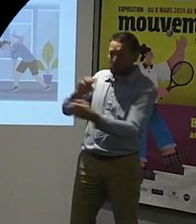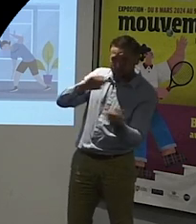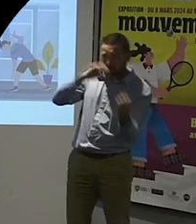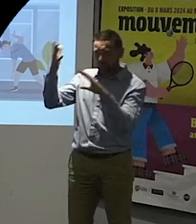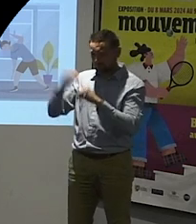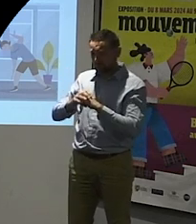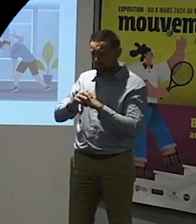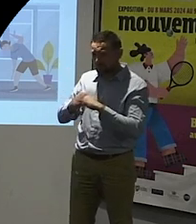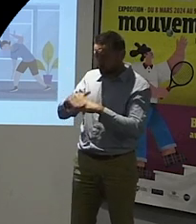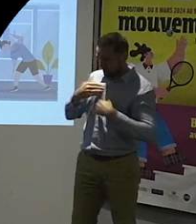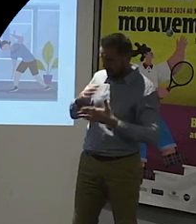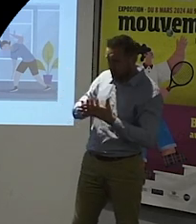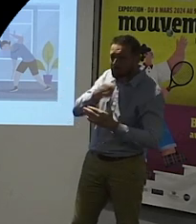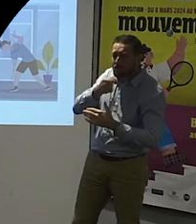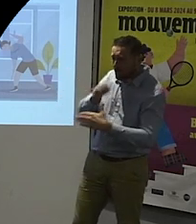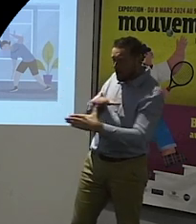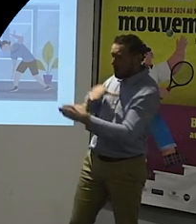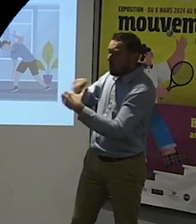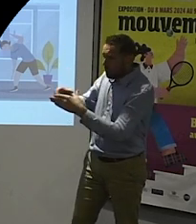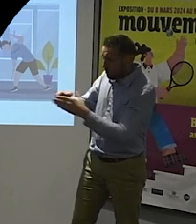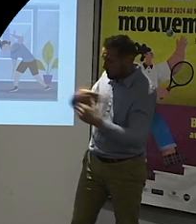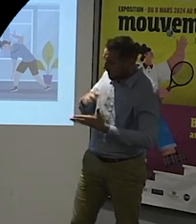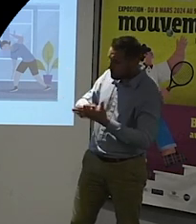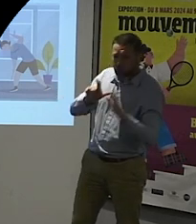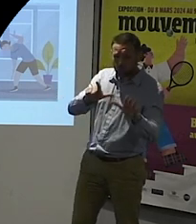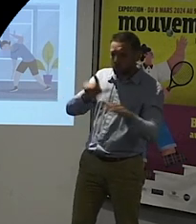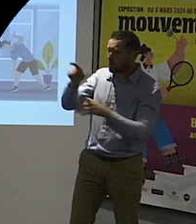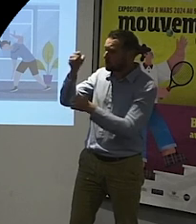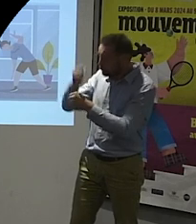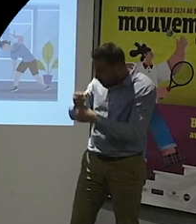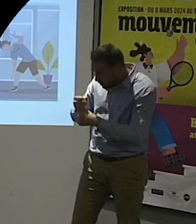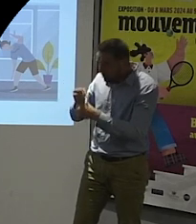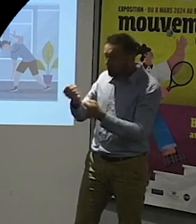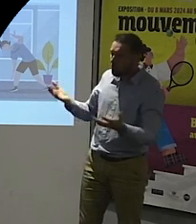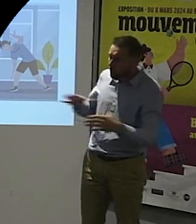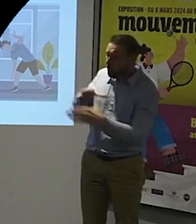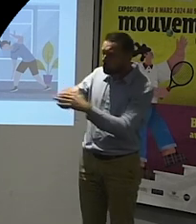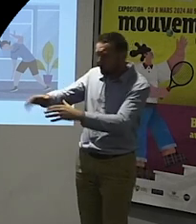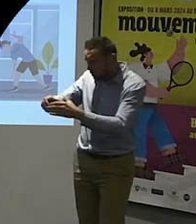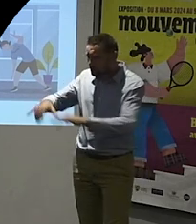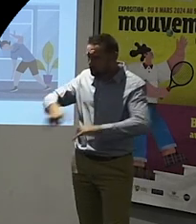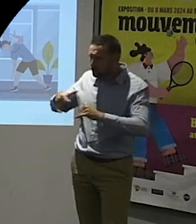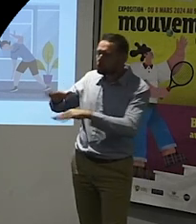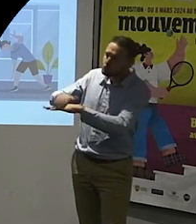vieille du groupe, évidemment. J'ai 72 ans, donc j'étais entourée que de jeunes, mais ils ont été gentils, adorables, bon, bref.